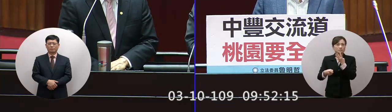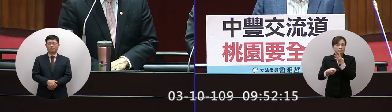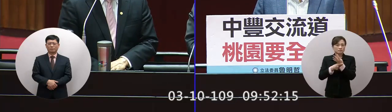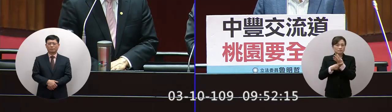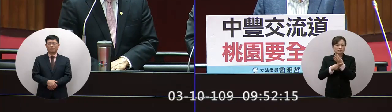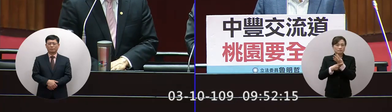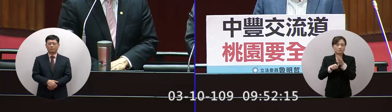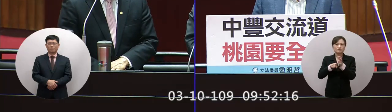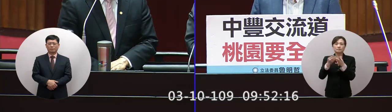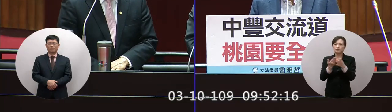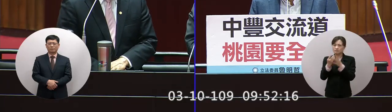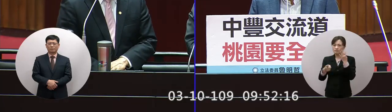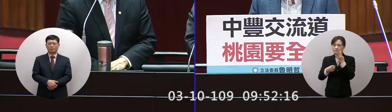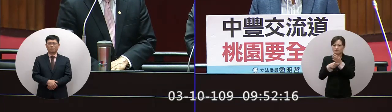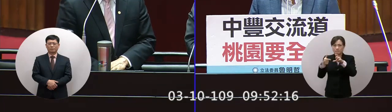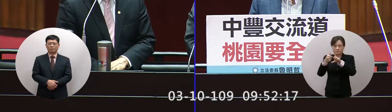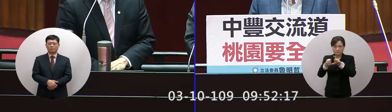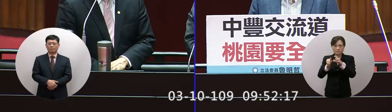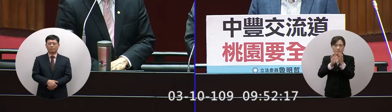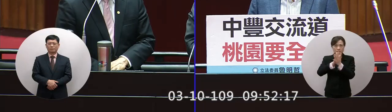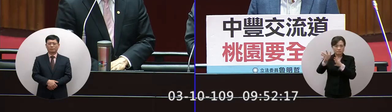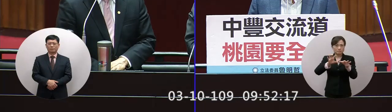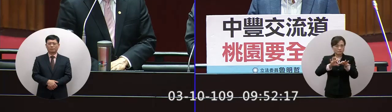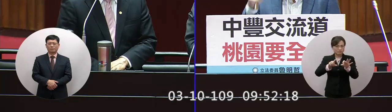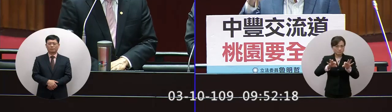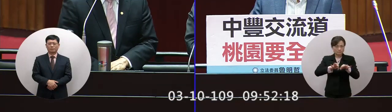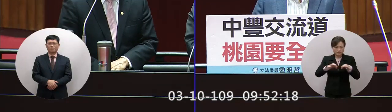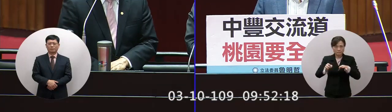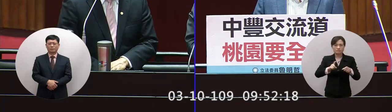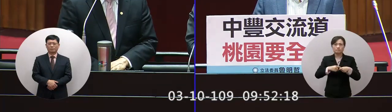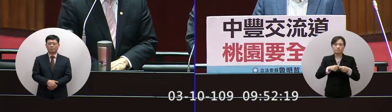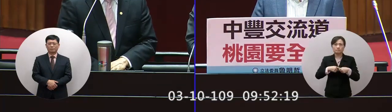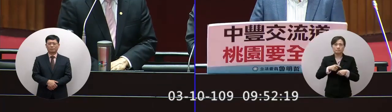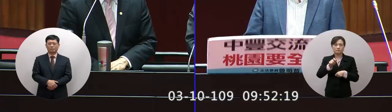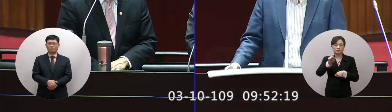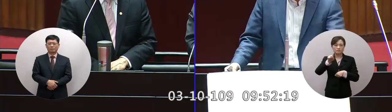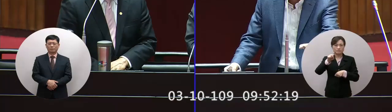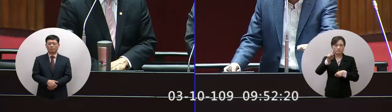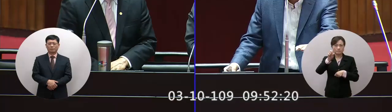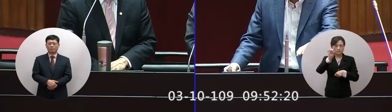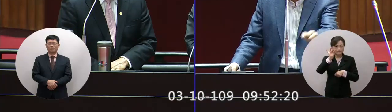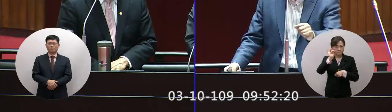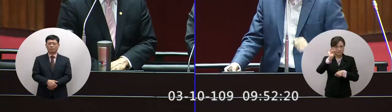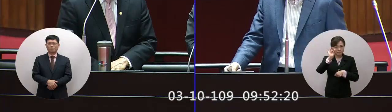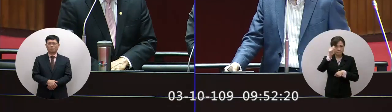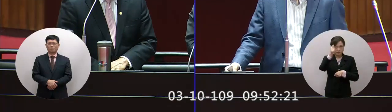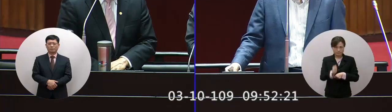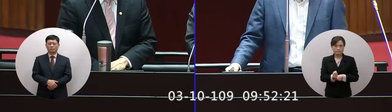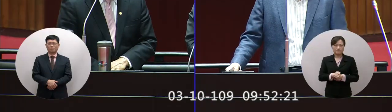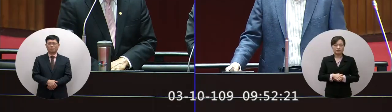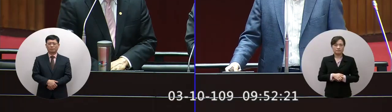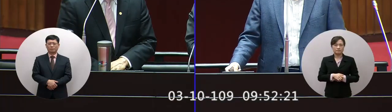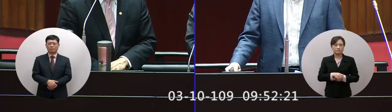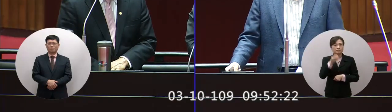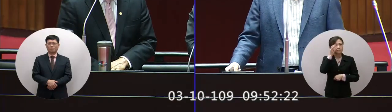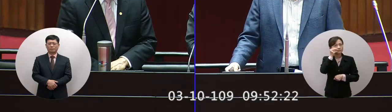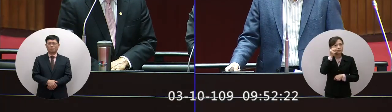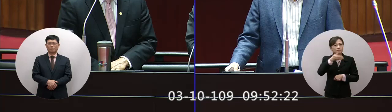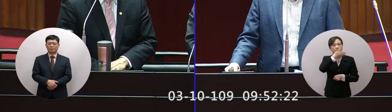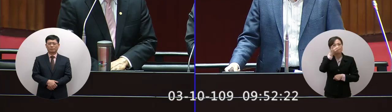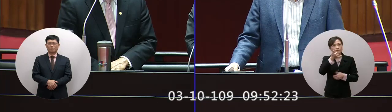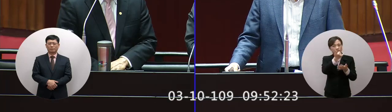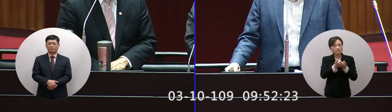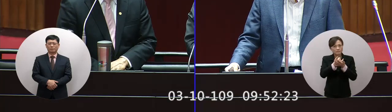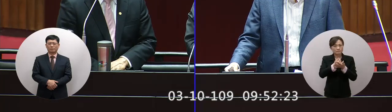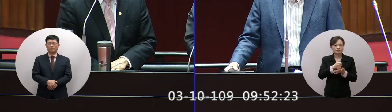生100亿的产值，700万一年的一个观光的游客。我没关系，不要了。那我想